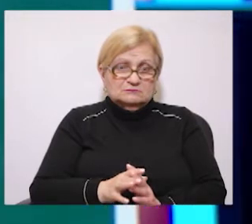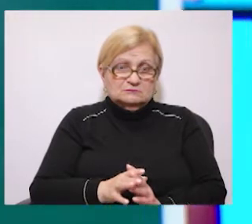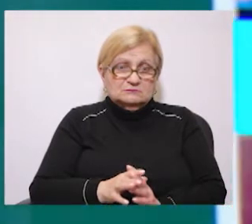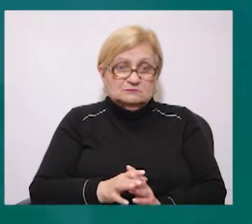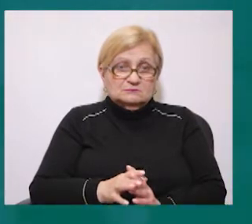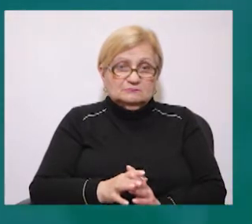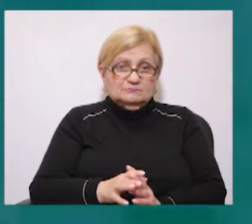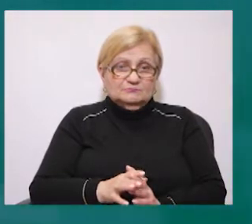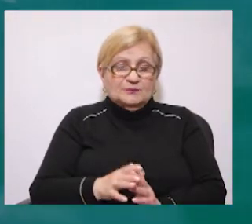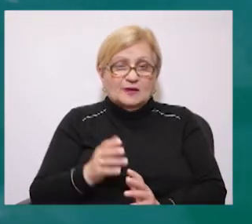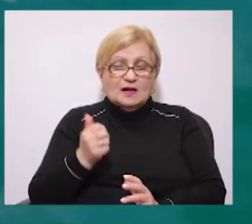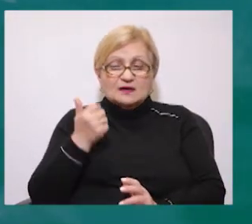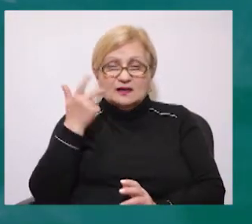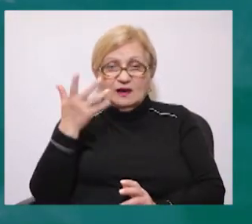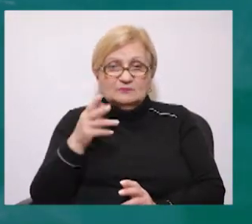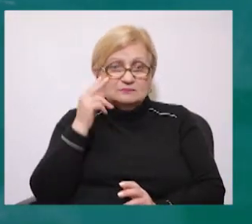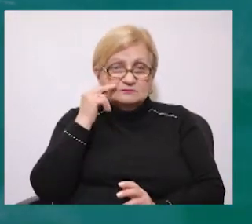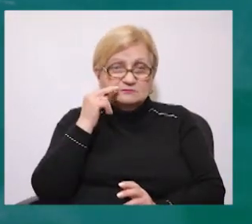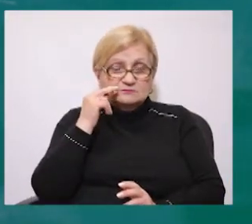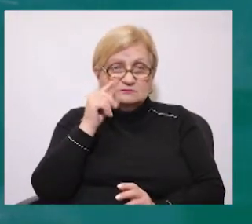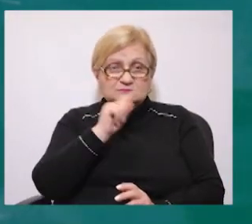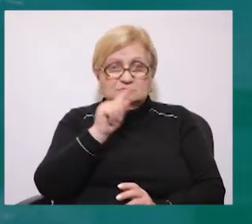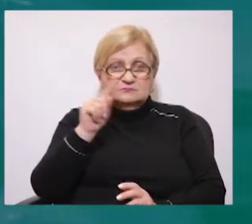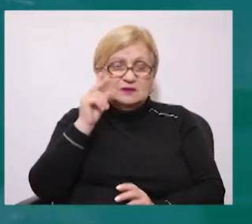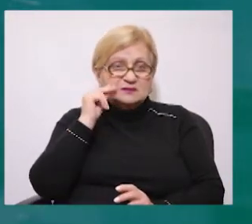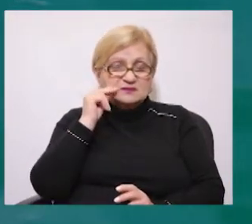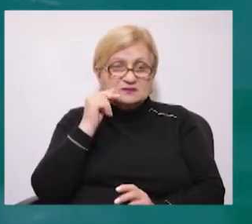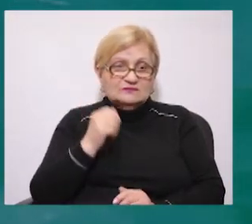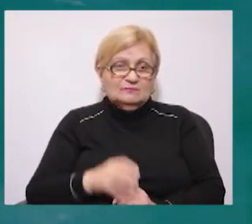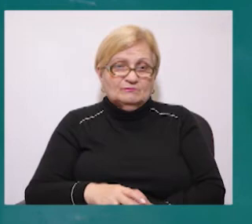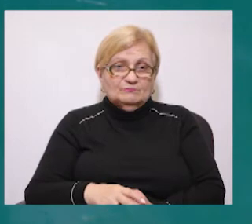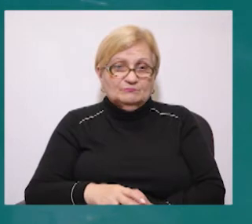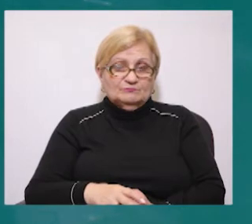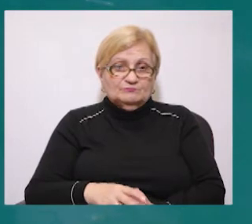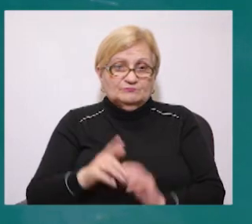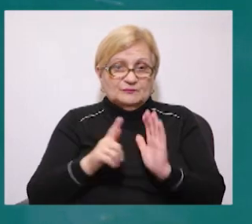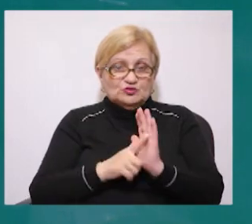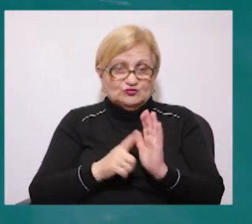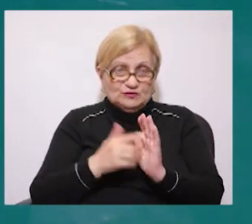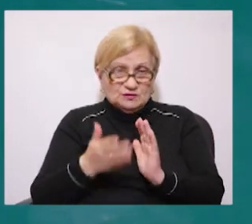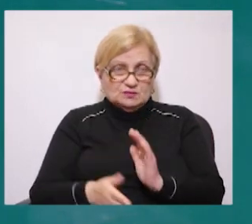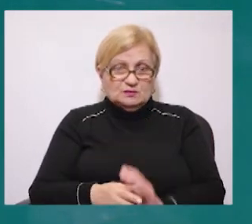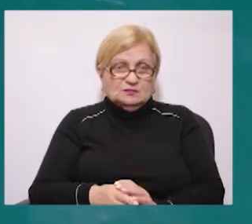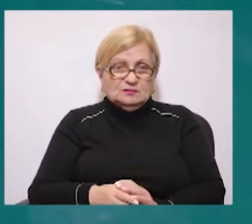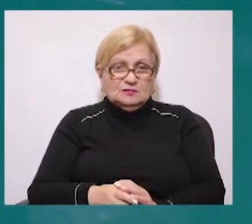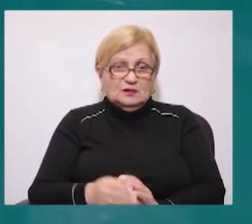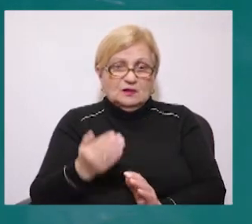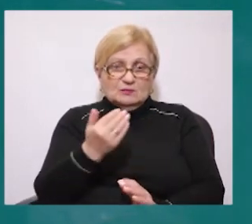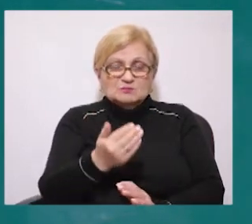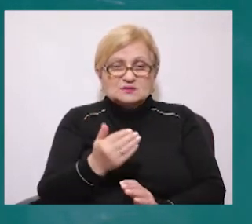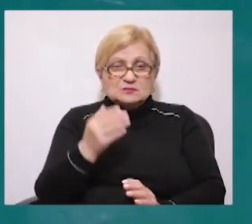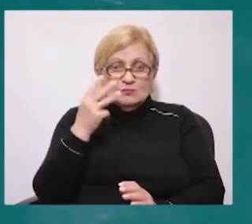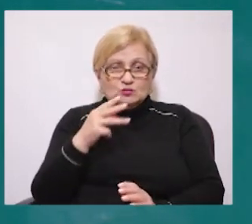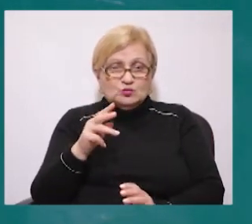აი მოდი რამდენიმე რიცხვი ავიღო და ეს გაგიმყარებთ ამ მოდულთან დაკავშირებით ცოდნას. 7. 7-ის მოდული არის